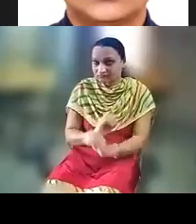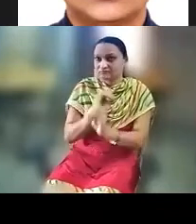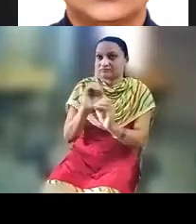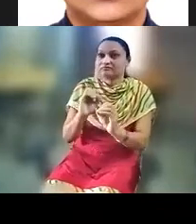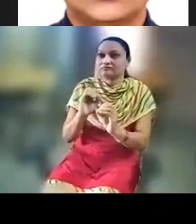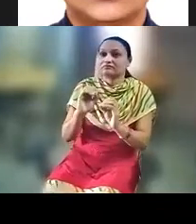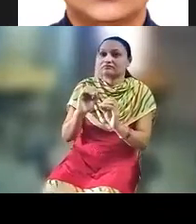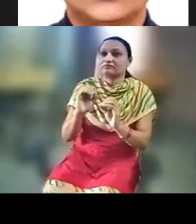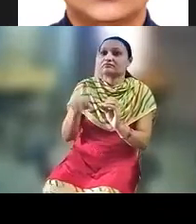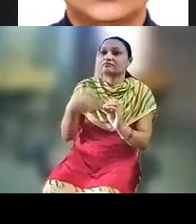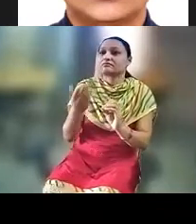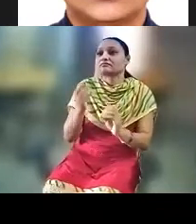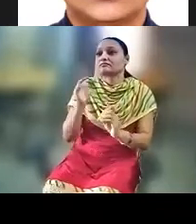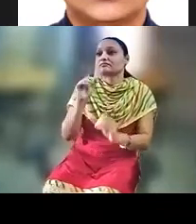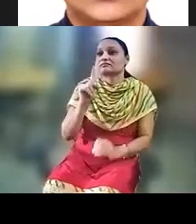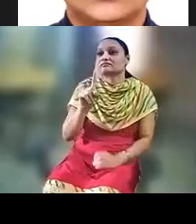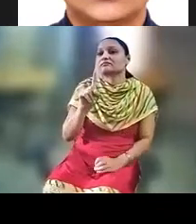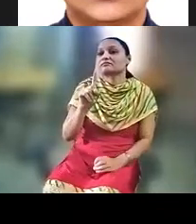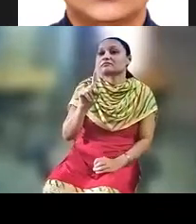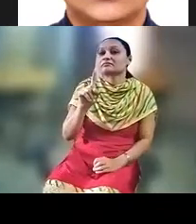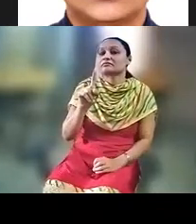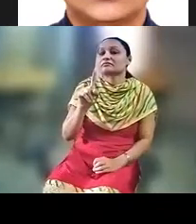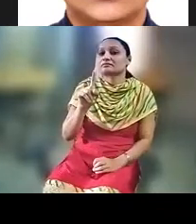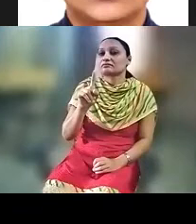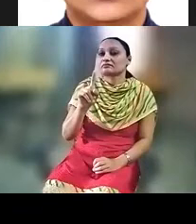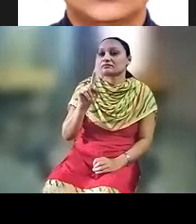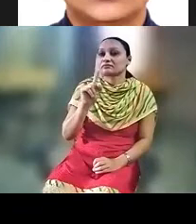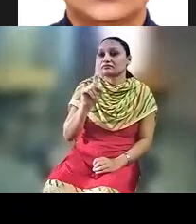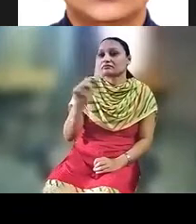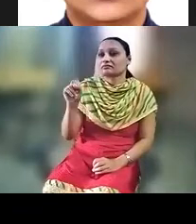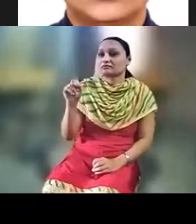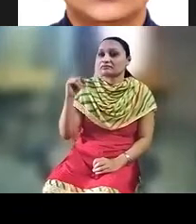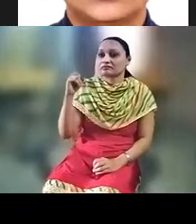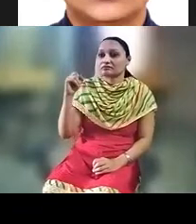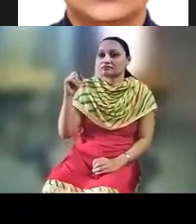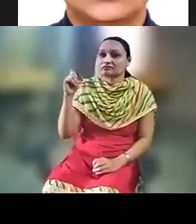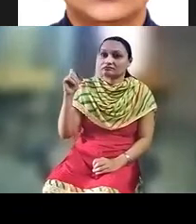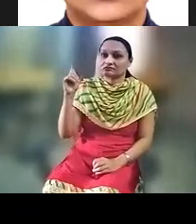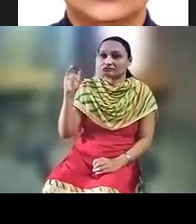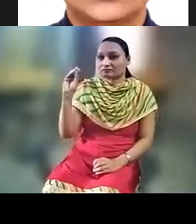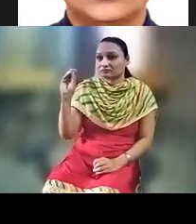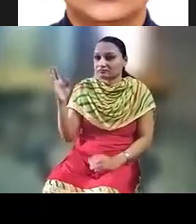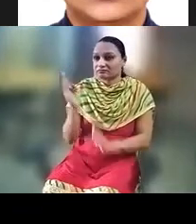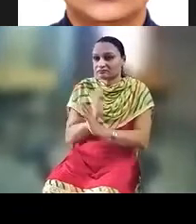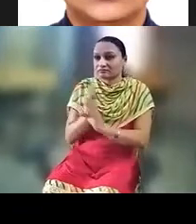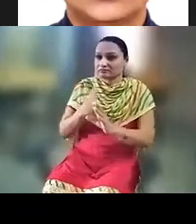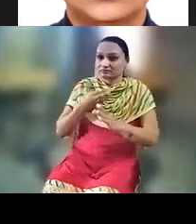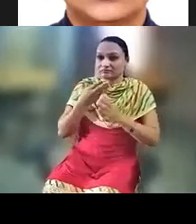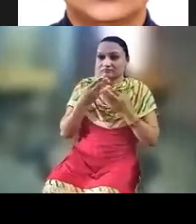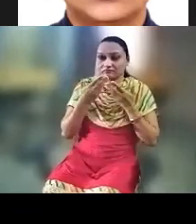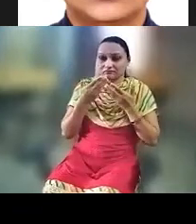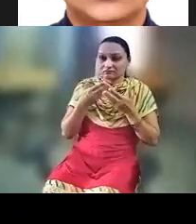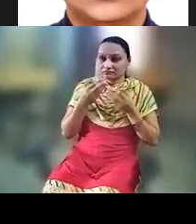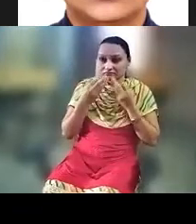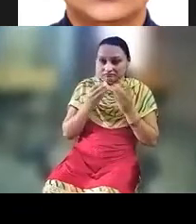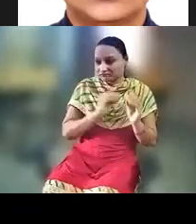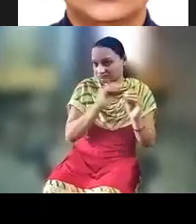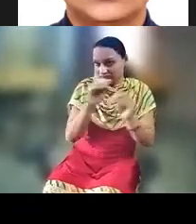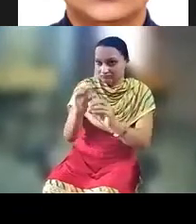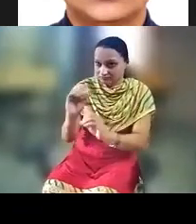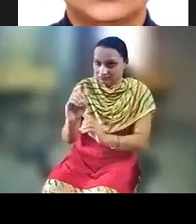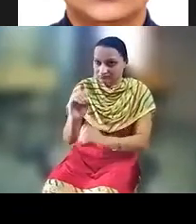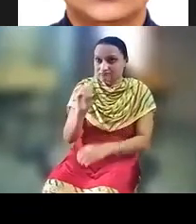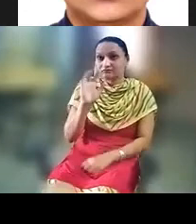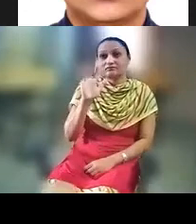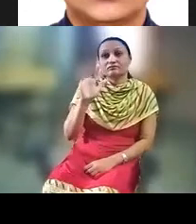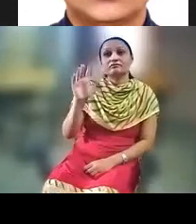school. फिर अब ये आ गए इंपॉर्टेंट चीजें जिसपे कि हम कुछ कर सकते हैं।